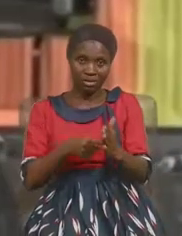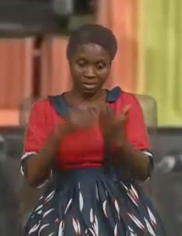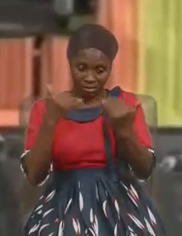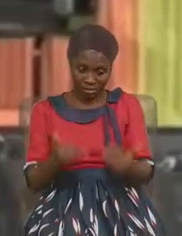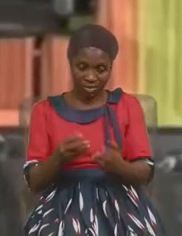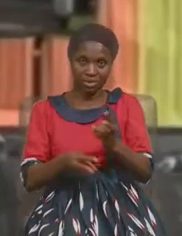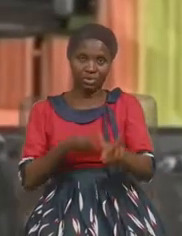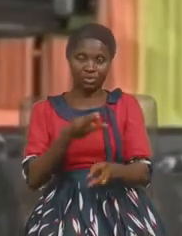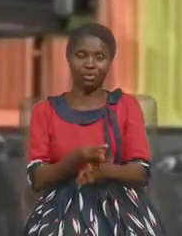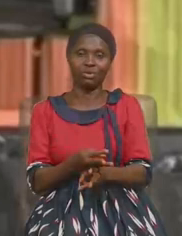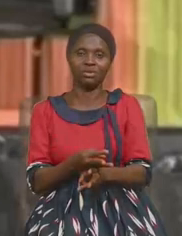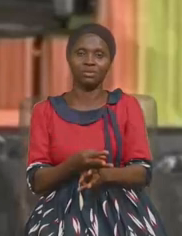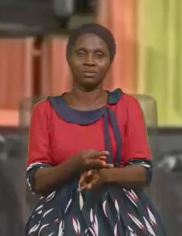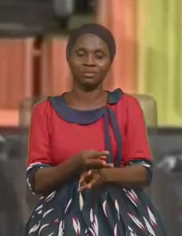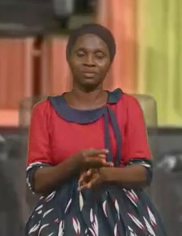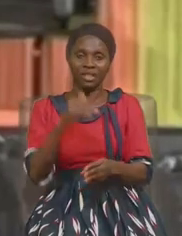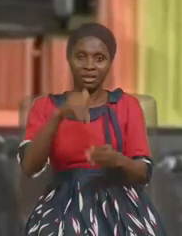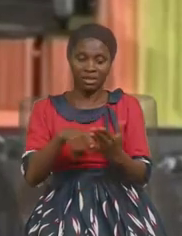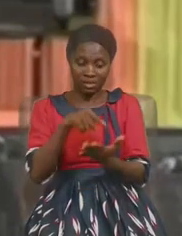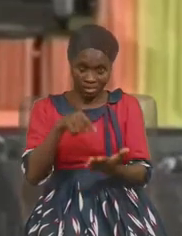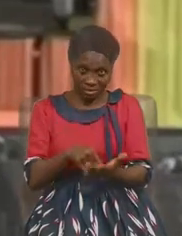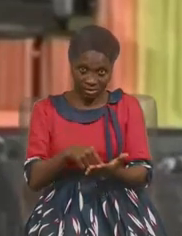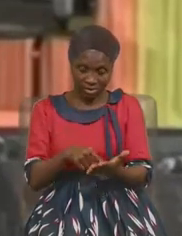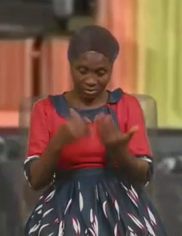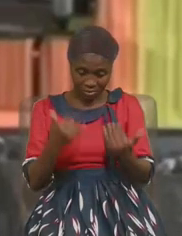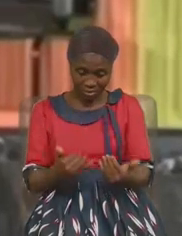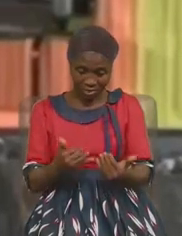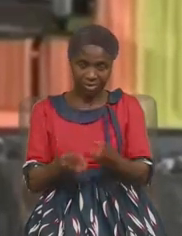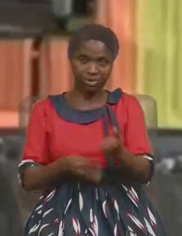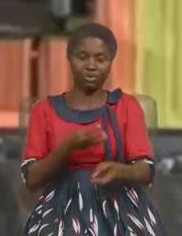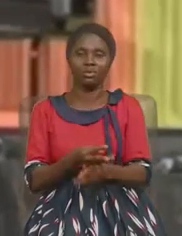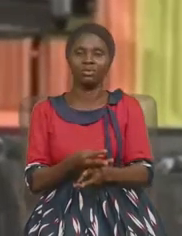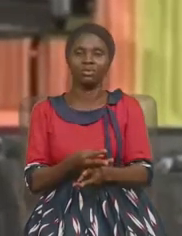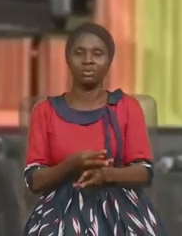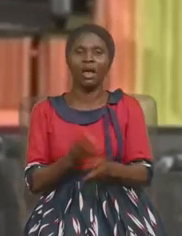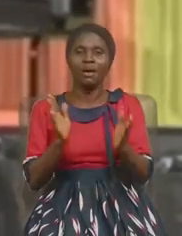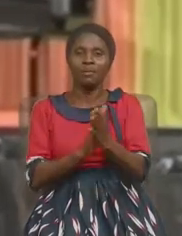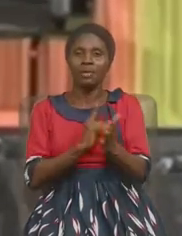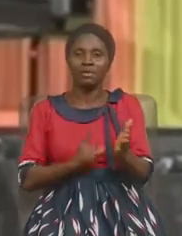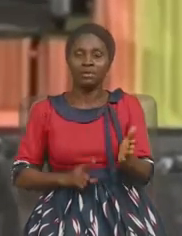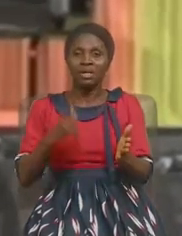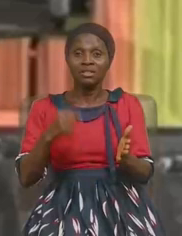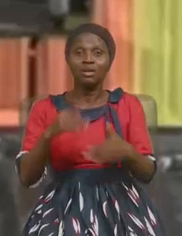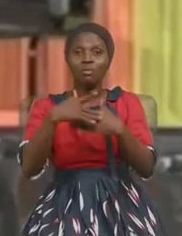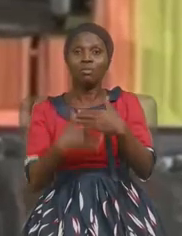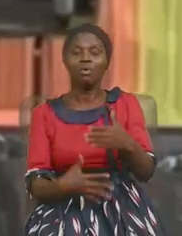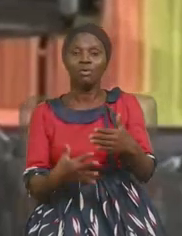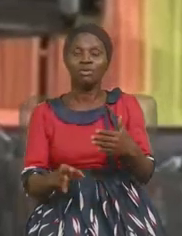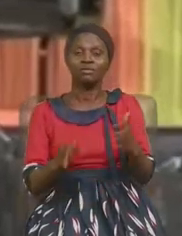dans le siècle présent. Gloire à Dieu, le sang de Jésus est